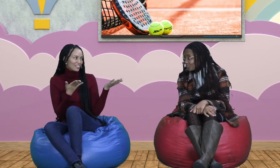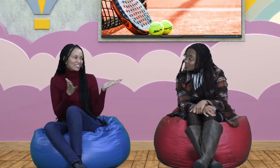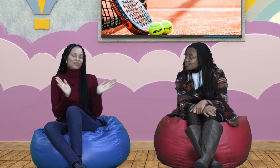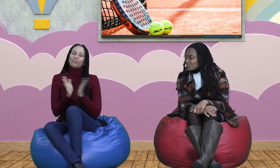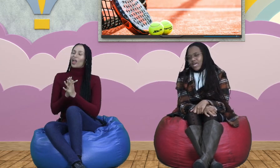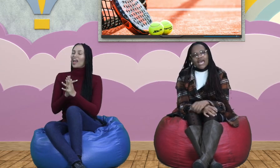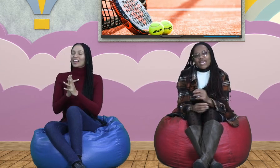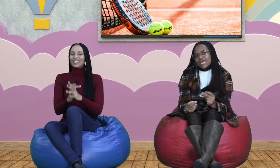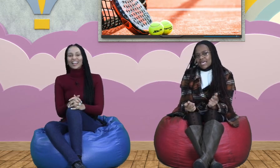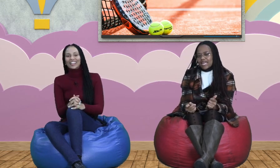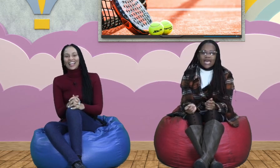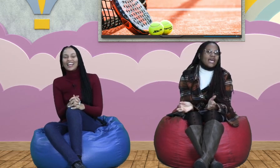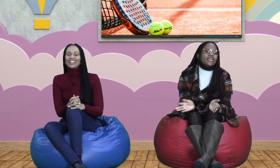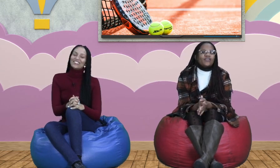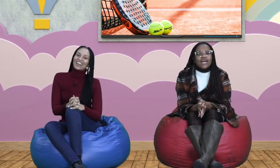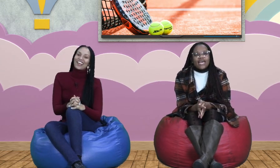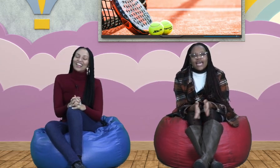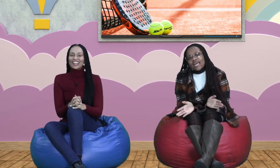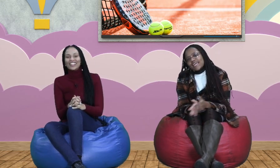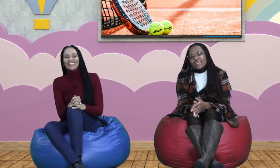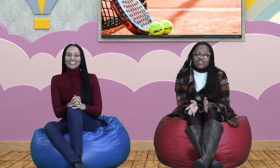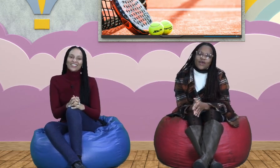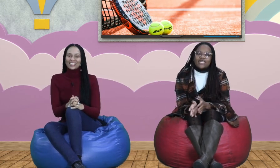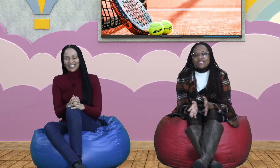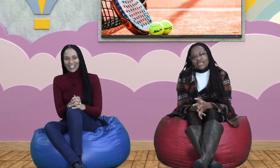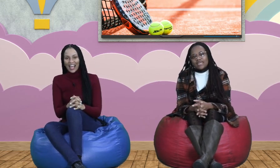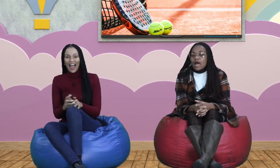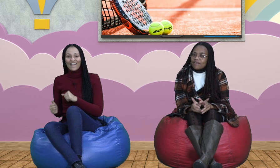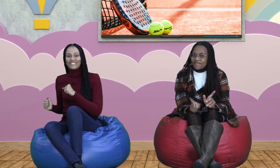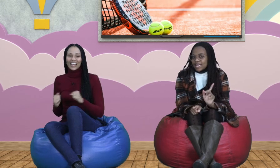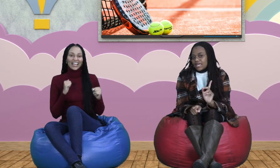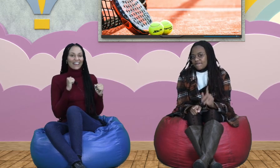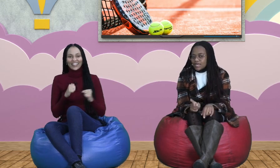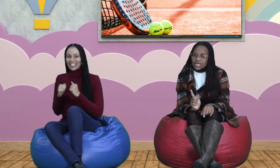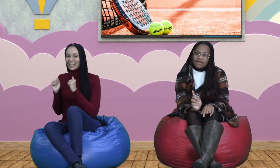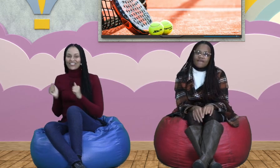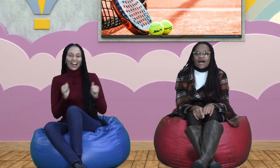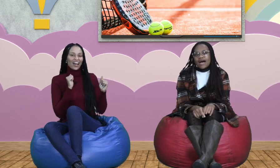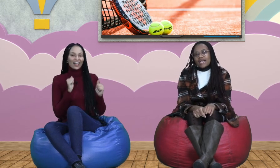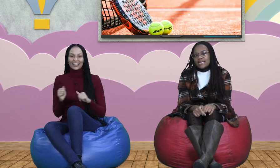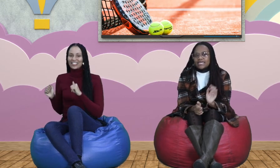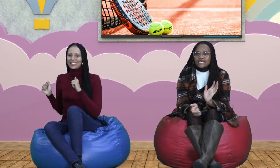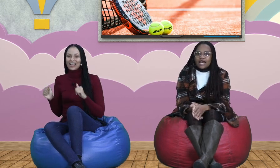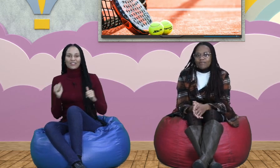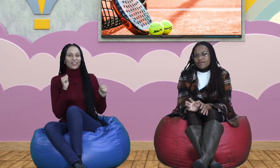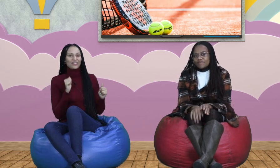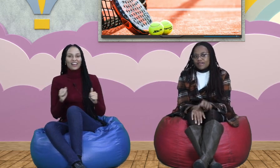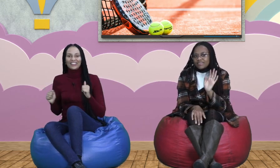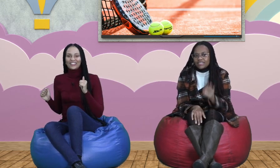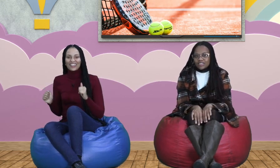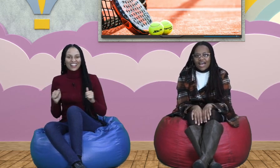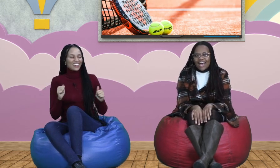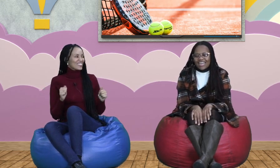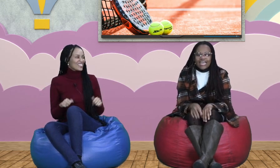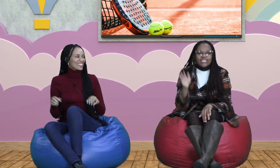reg. En 'n 1 en 'n 2 en 'n 1 2 3. Wili Wali, die appel